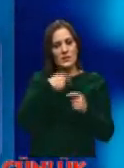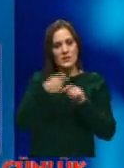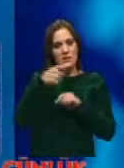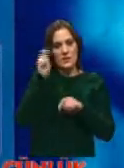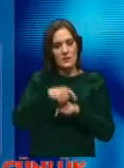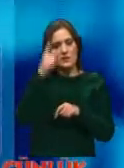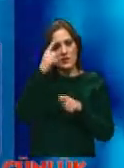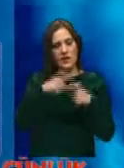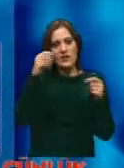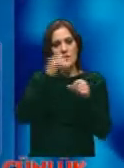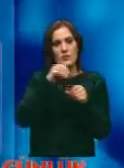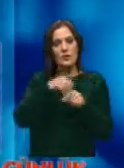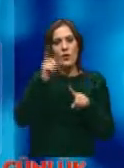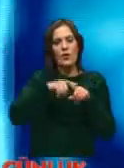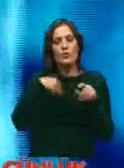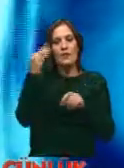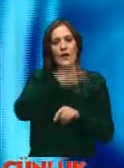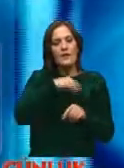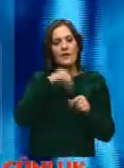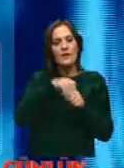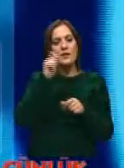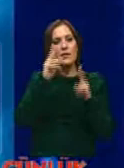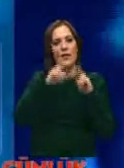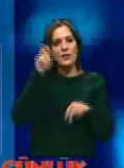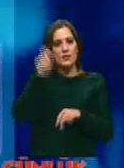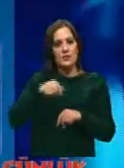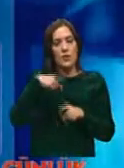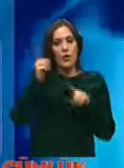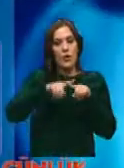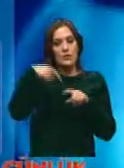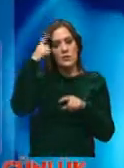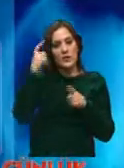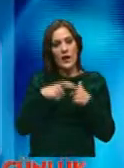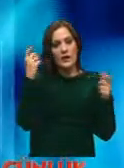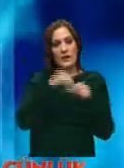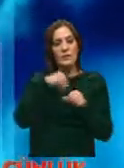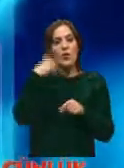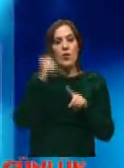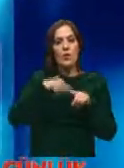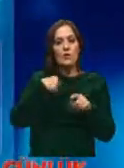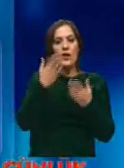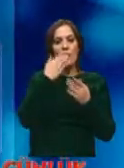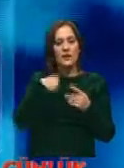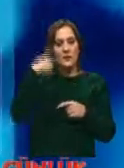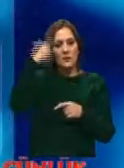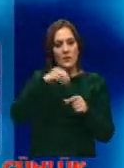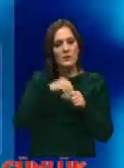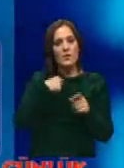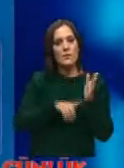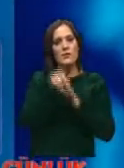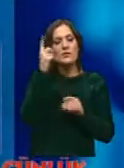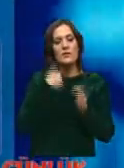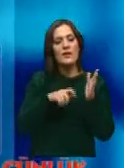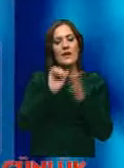edilmesinin zeka gelişimi üzerindeki olumlu etkilerine vurgu yapan araştırmacılar, olumlu zeka gelişiminin olumlu akademik performans ve başarılı